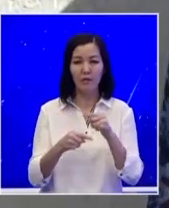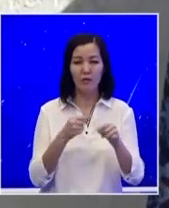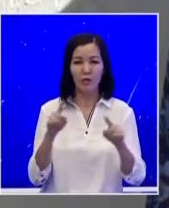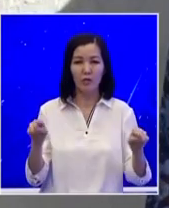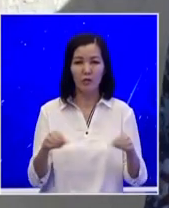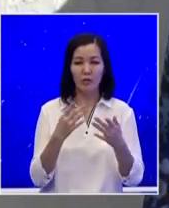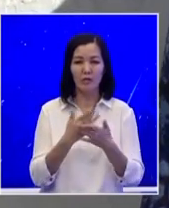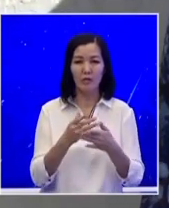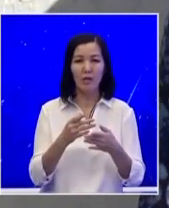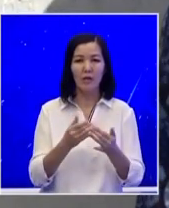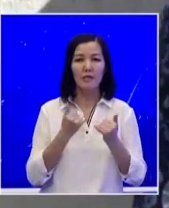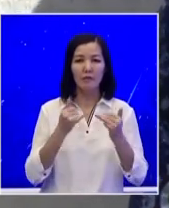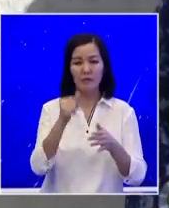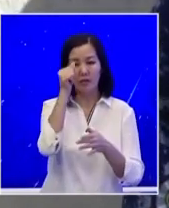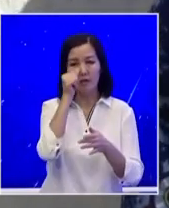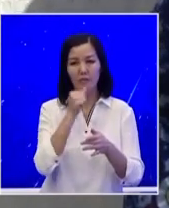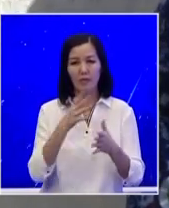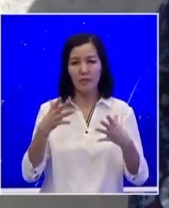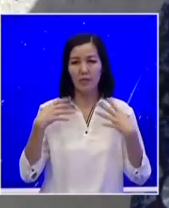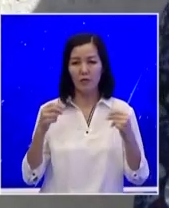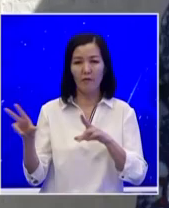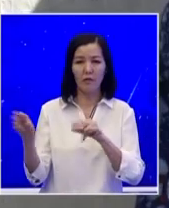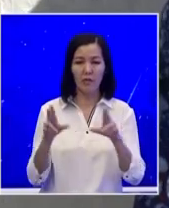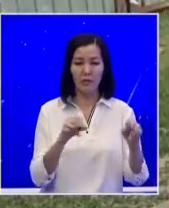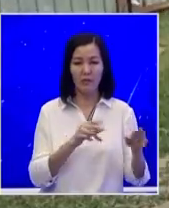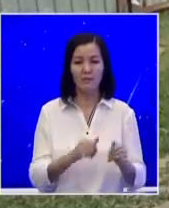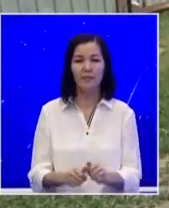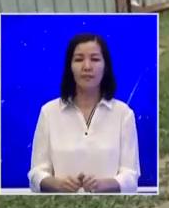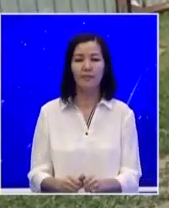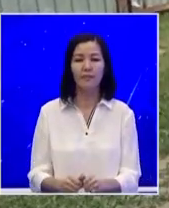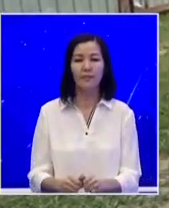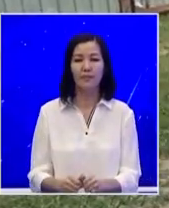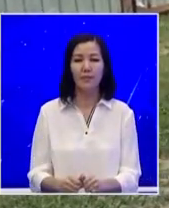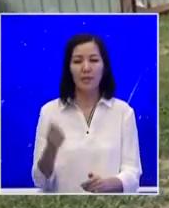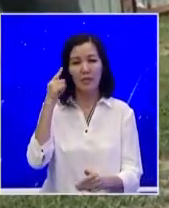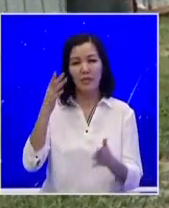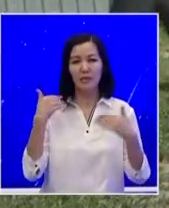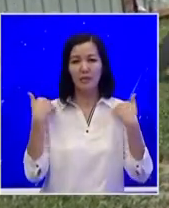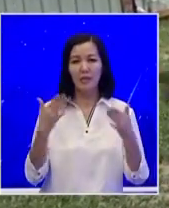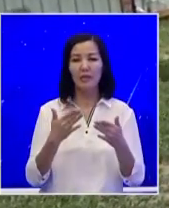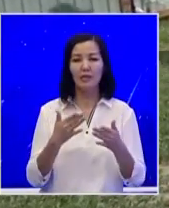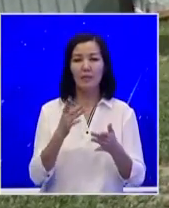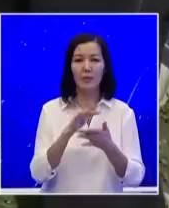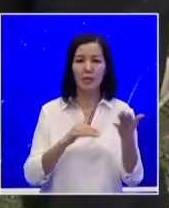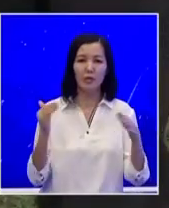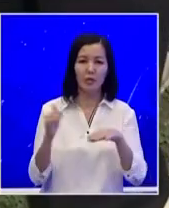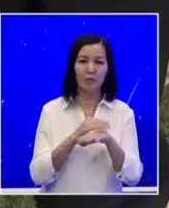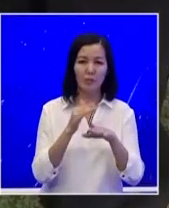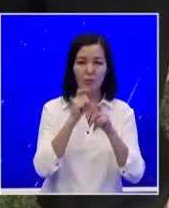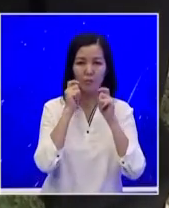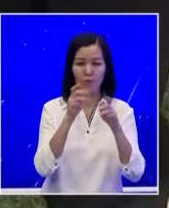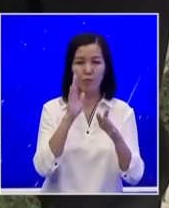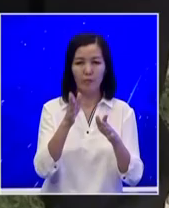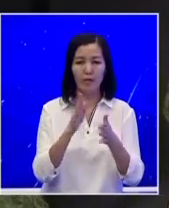В этот священный месяц желаю всем казахстанцам здоровья, счастья и благополучия. Инициаторы заверяют, что это не последняя благотворительная акция с их